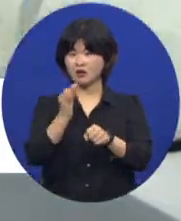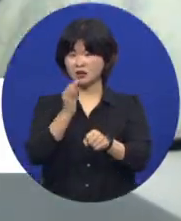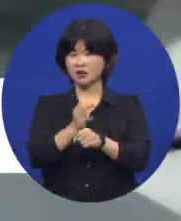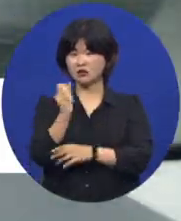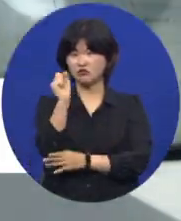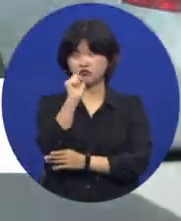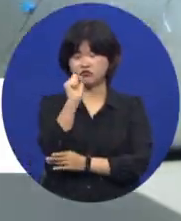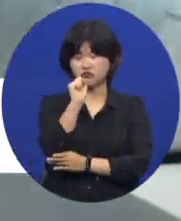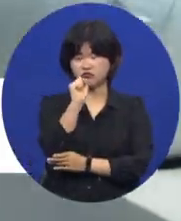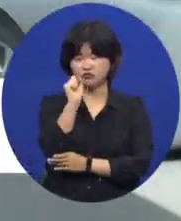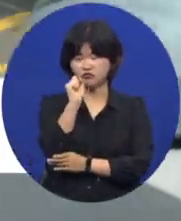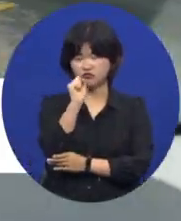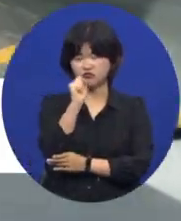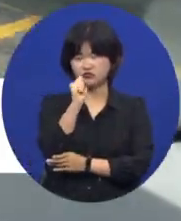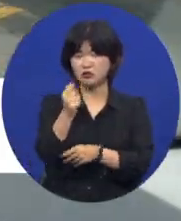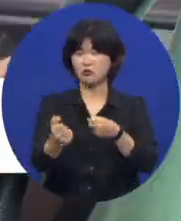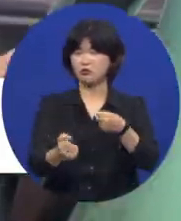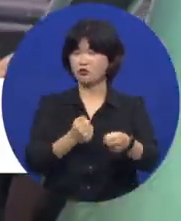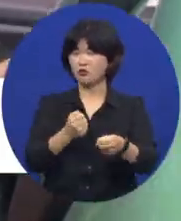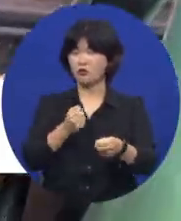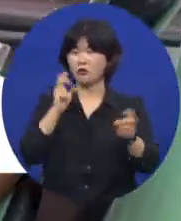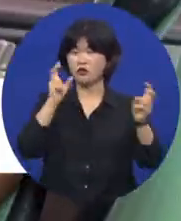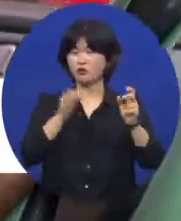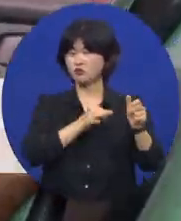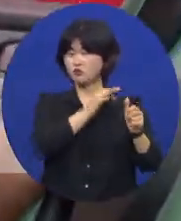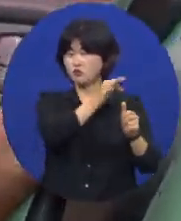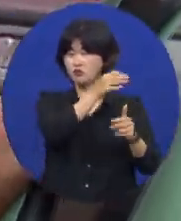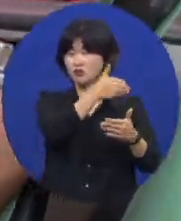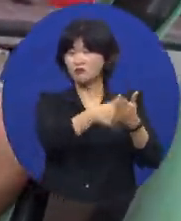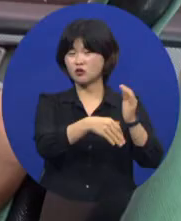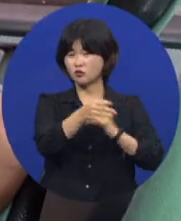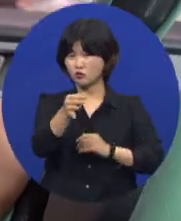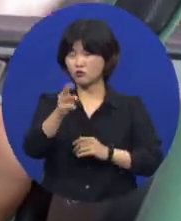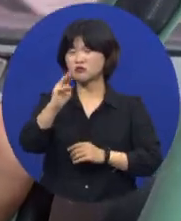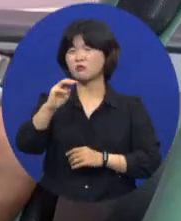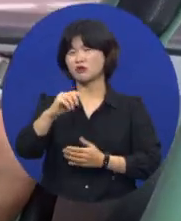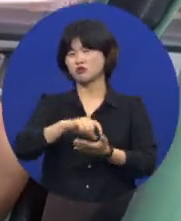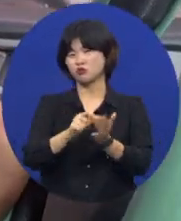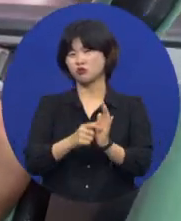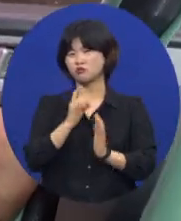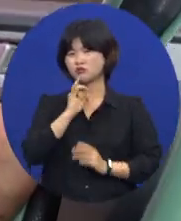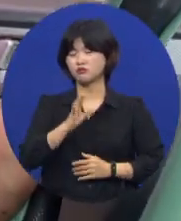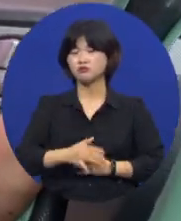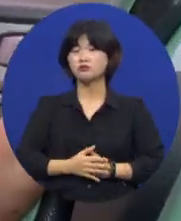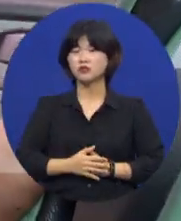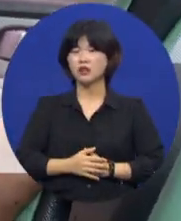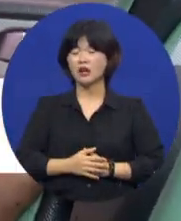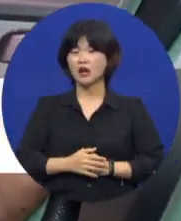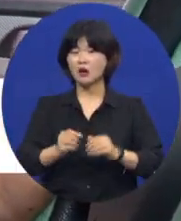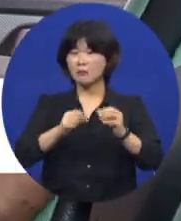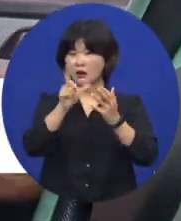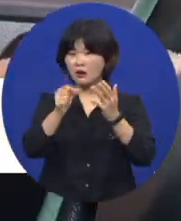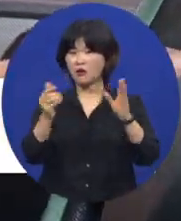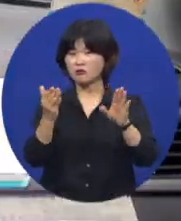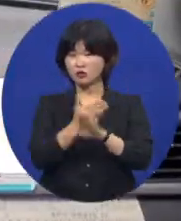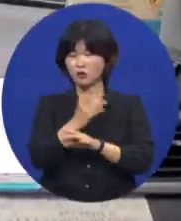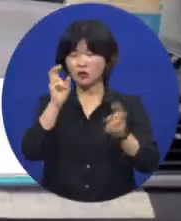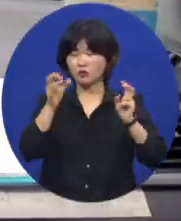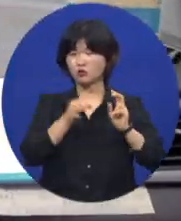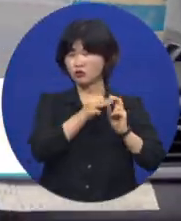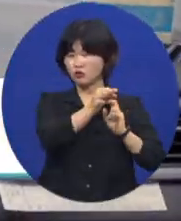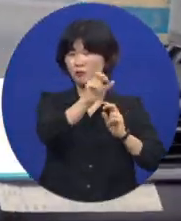택시를 운행해 도 회사의 사납금을 내고 남는 돈은 3만원 정도 이달부터 는 사납금 도